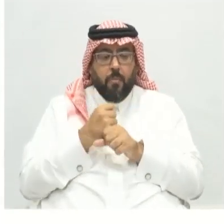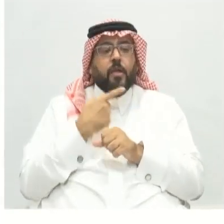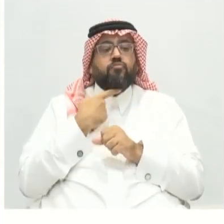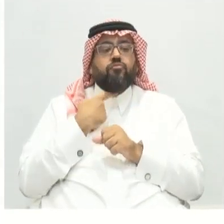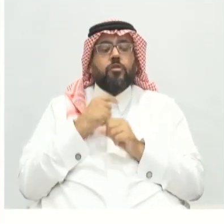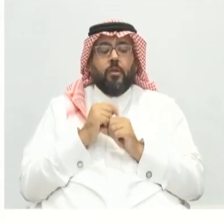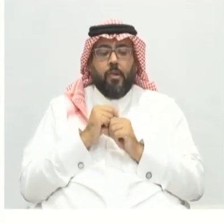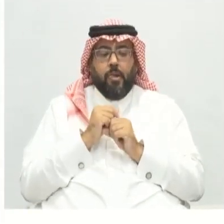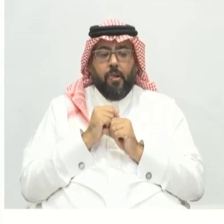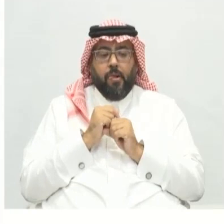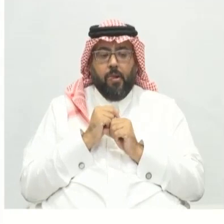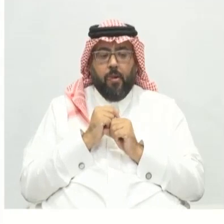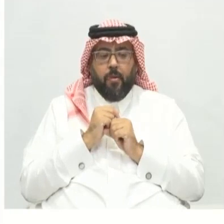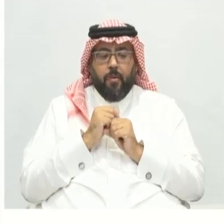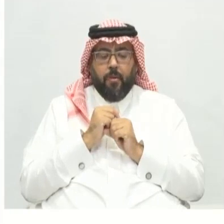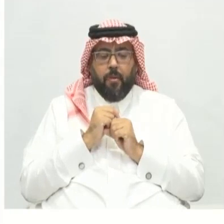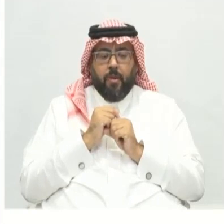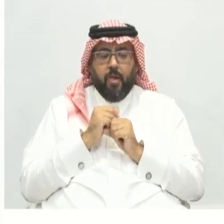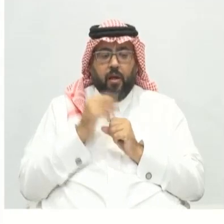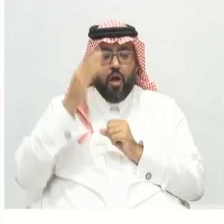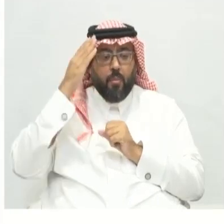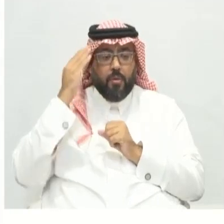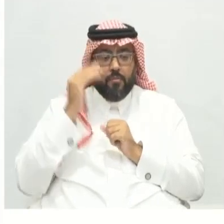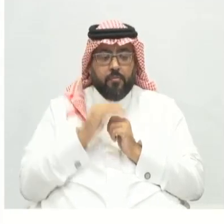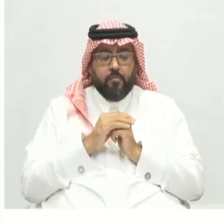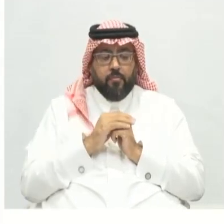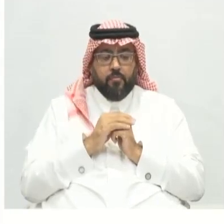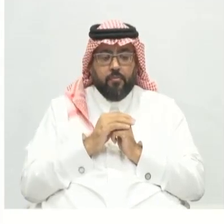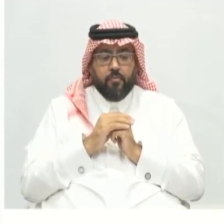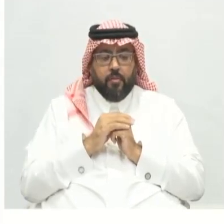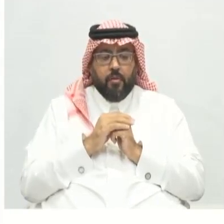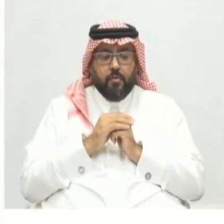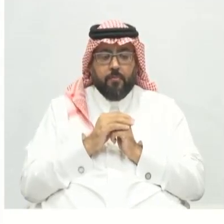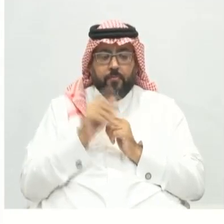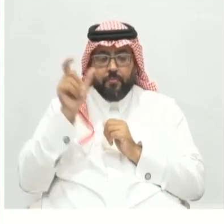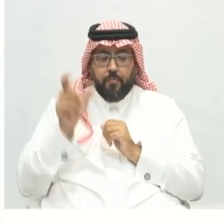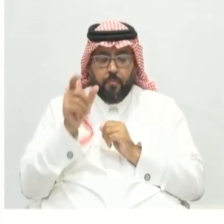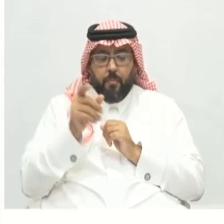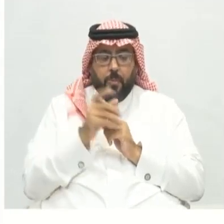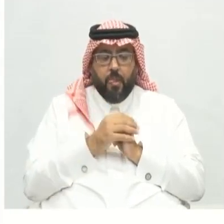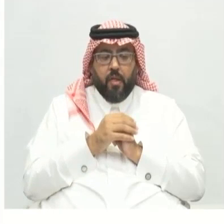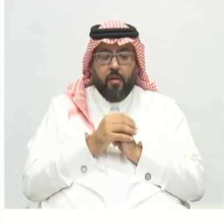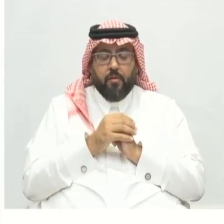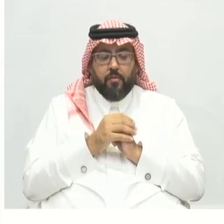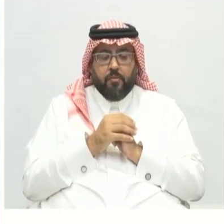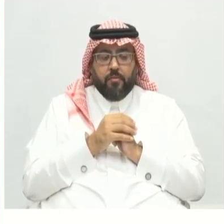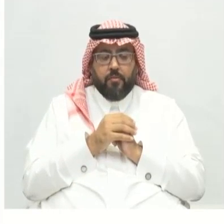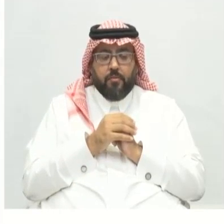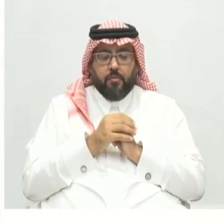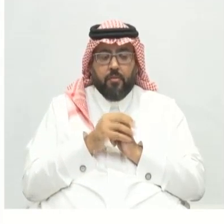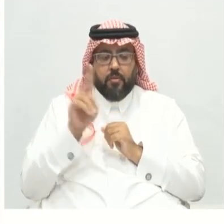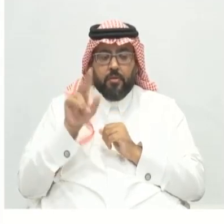اذا يكون قادرين على مشاركه خبراتهم يكون لكل منهم ا